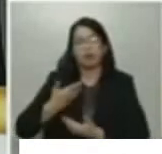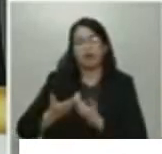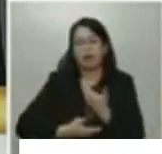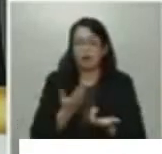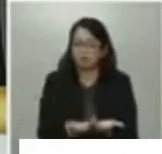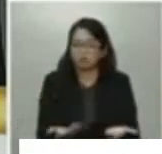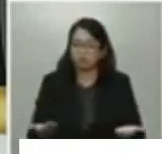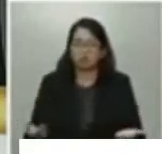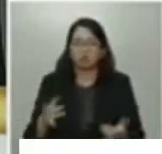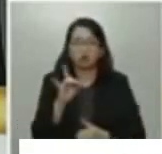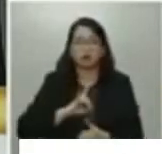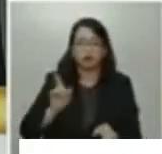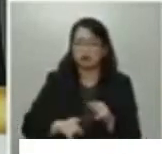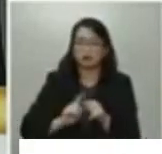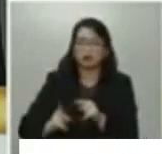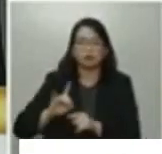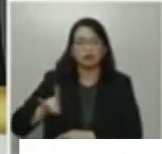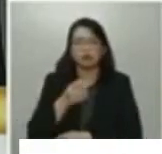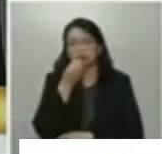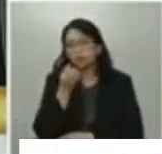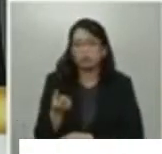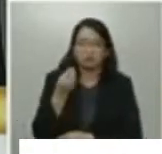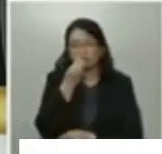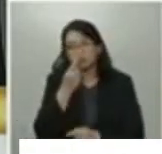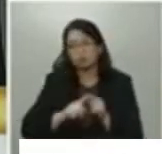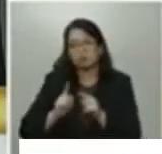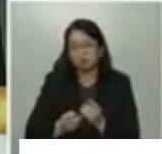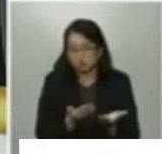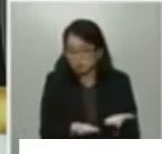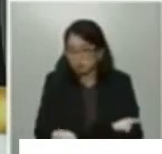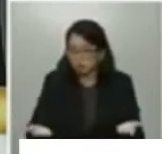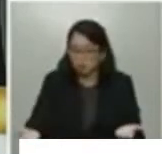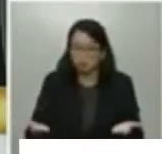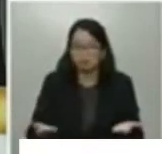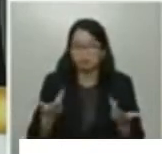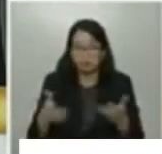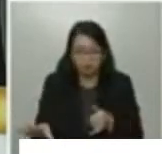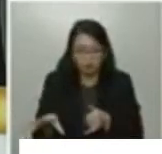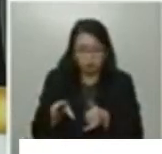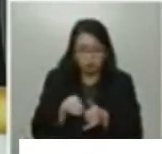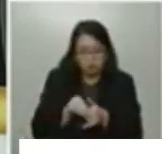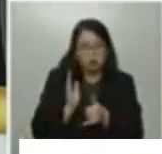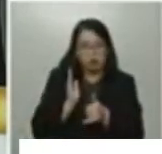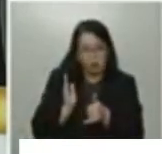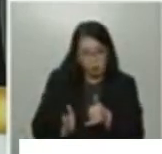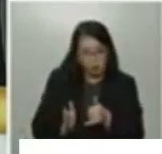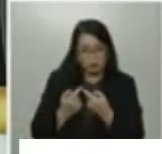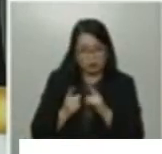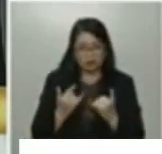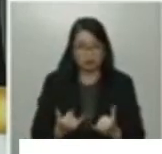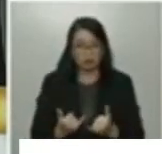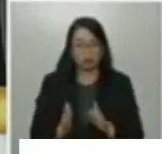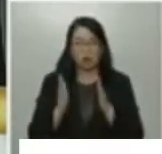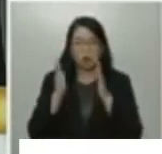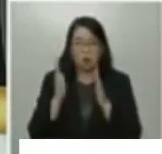สัตว์ต่างๆนะครับในเมืองอู่ฮั่นแล้วก็ติดต่อมายังคนครับแต่ตอนนี้เพิ่มเ